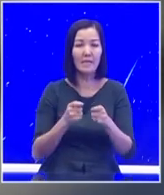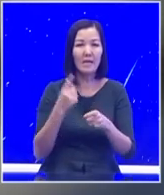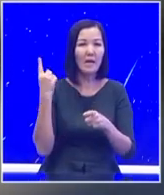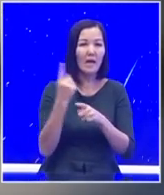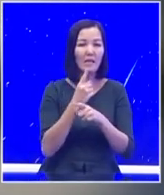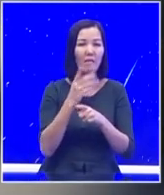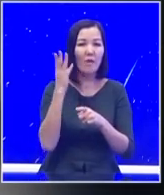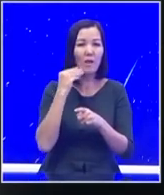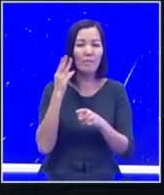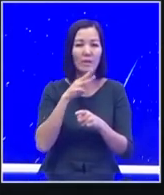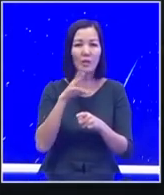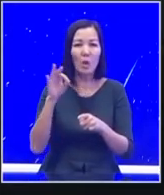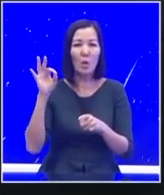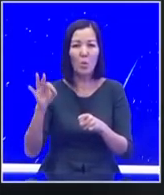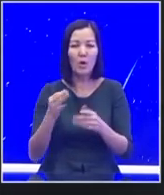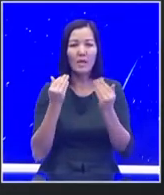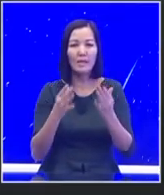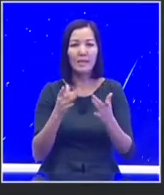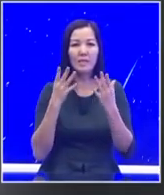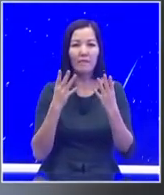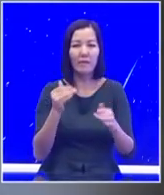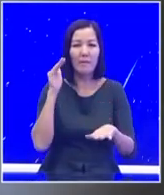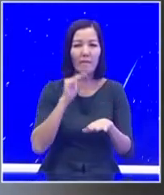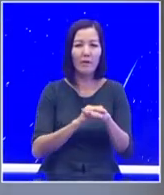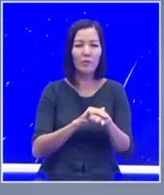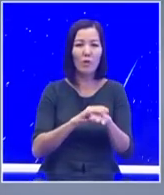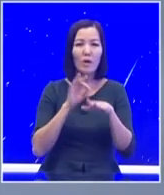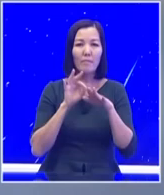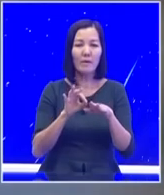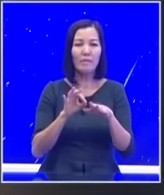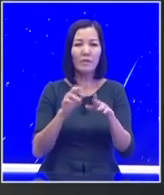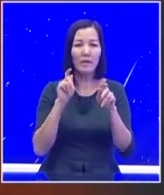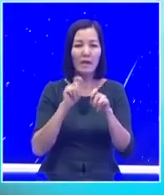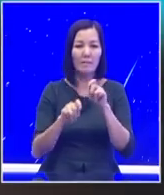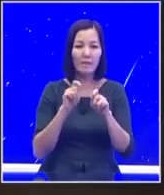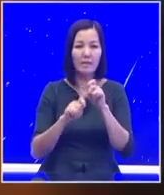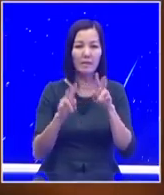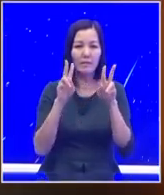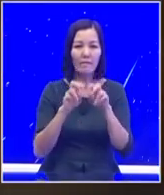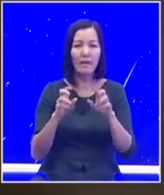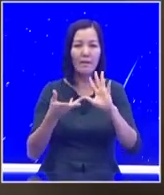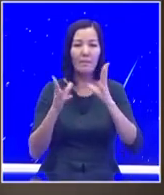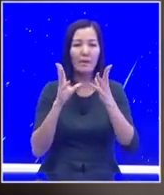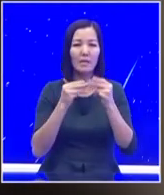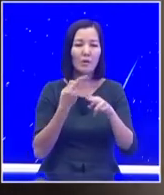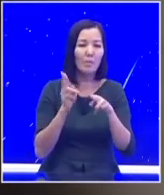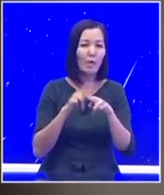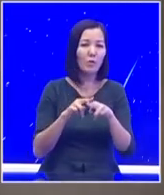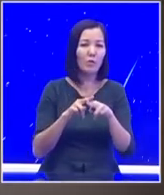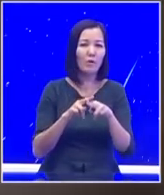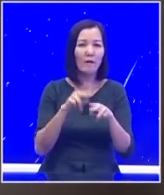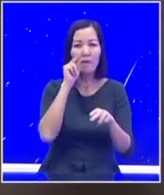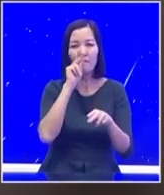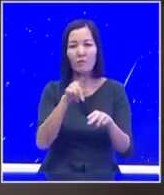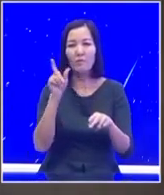из алматинских ТОО. В настоящее время по данному факту проводится административное производство, по результатам которого